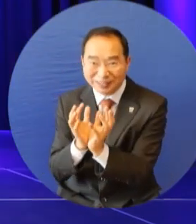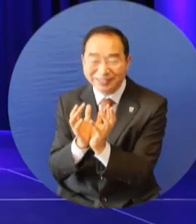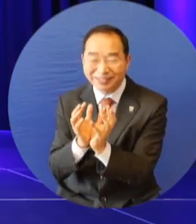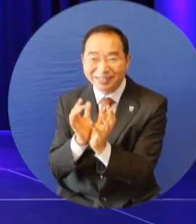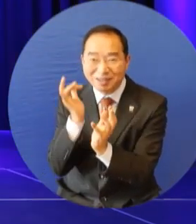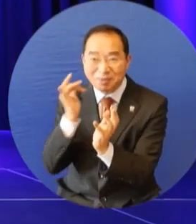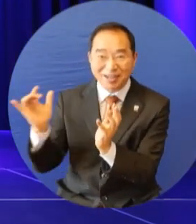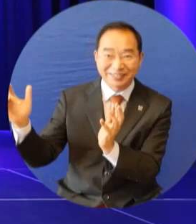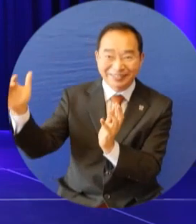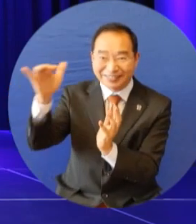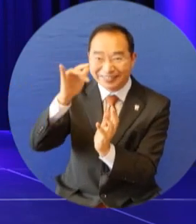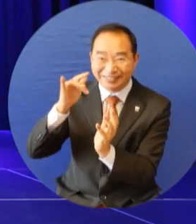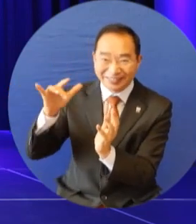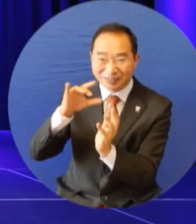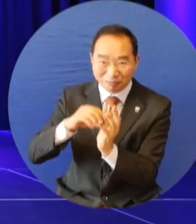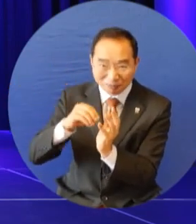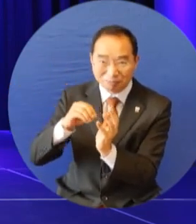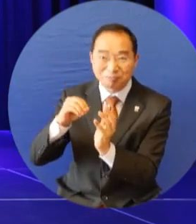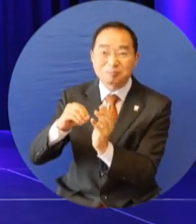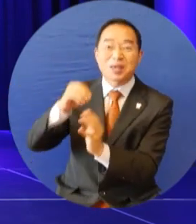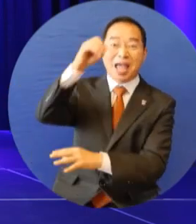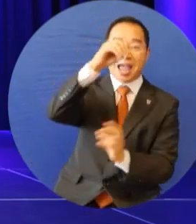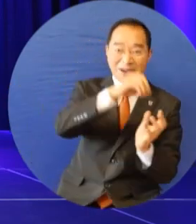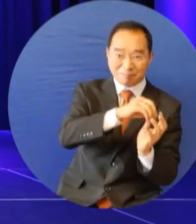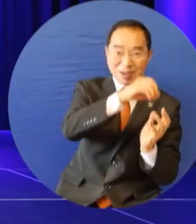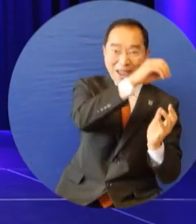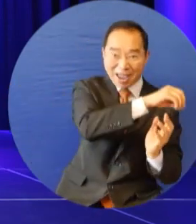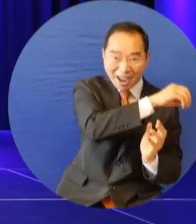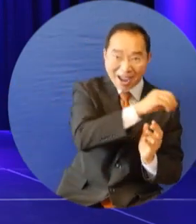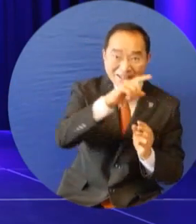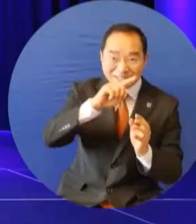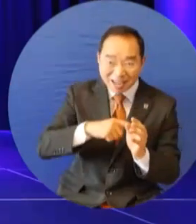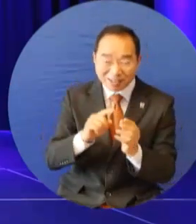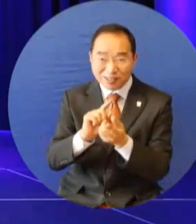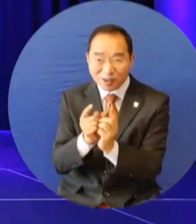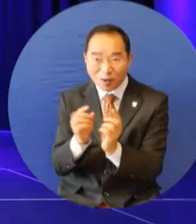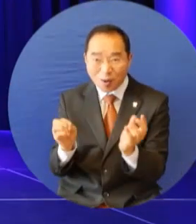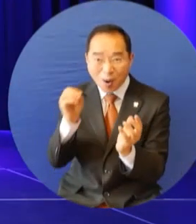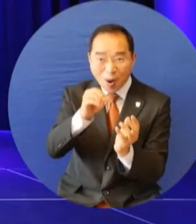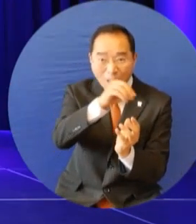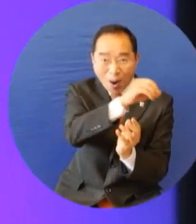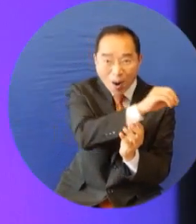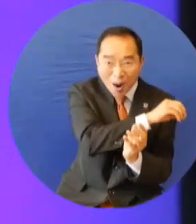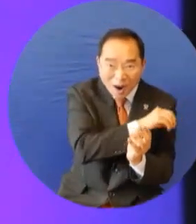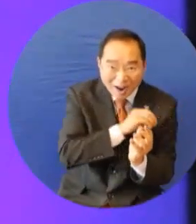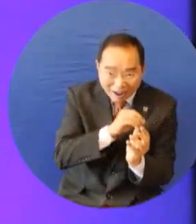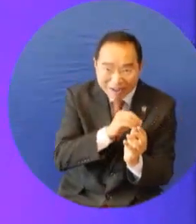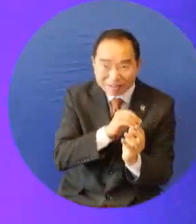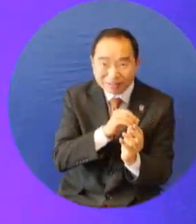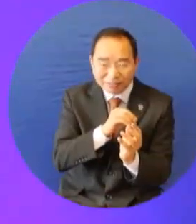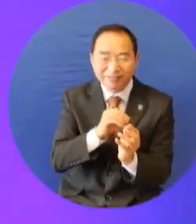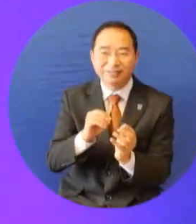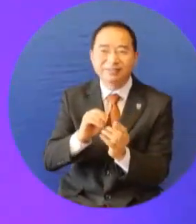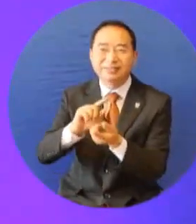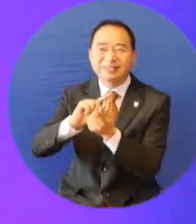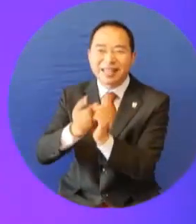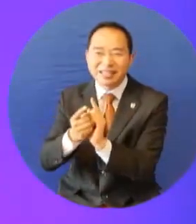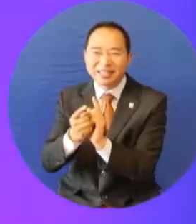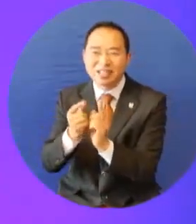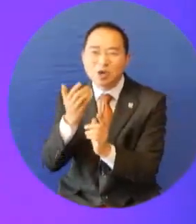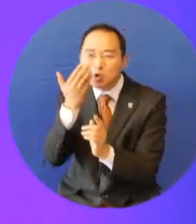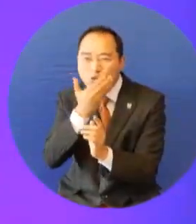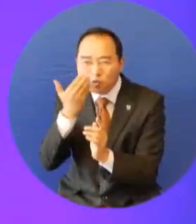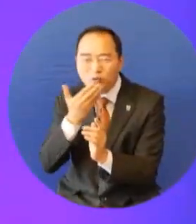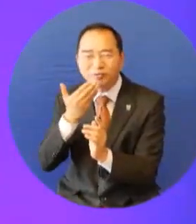여기저기 이렇게 옮겨다니면서 이게 서로 이렇게 해서 다시 좋은 씨앗이 맺힐 수 있도록 노력을 해주는 대가로